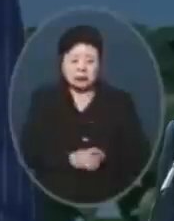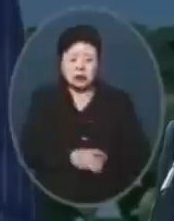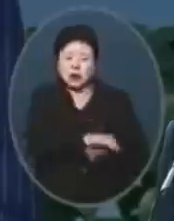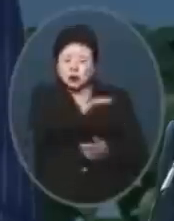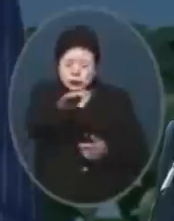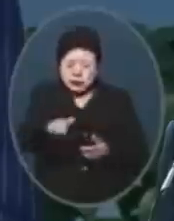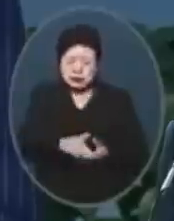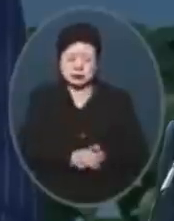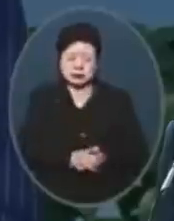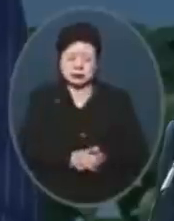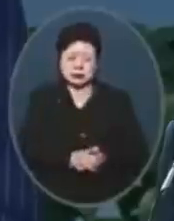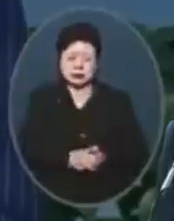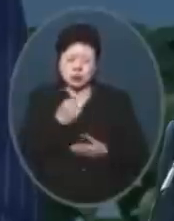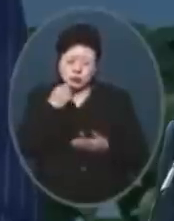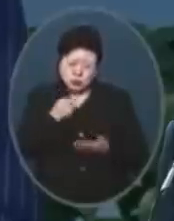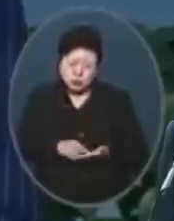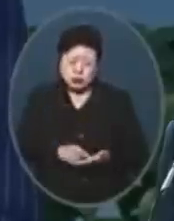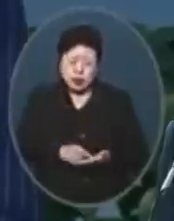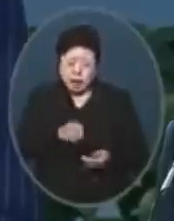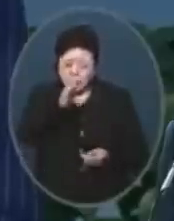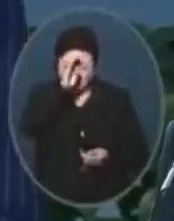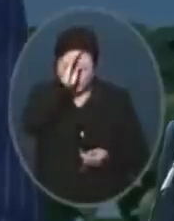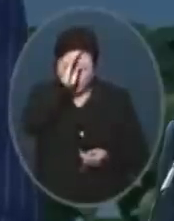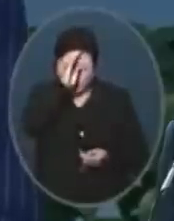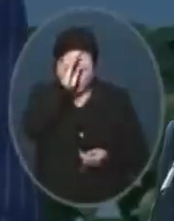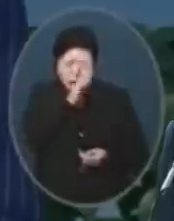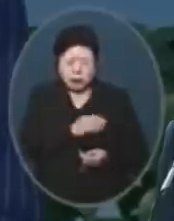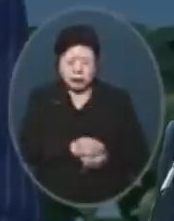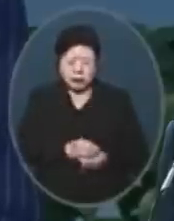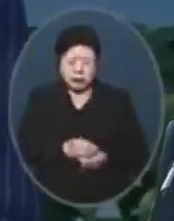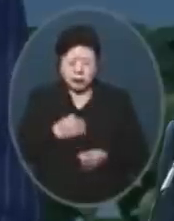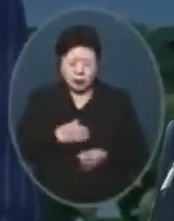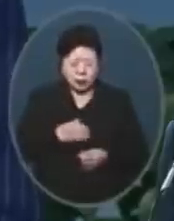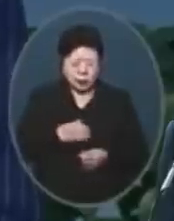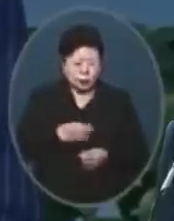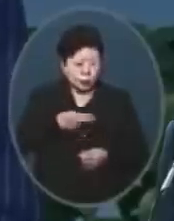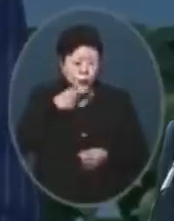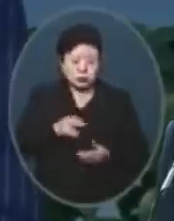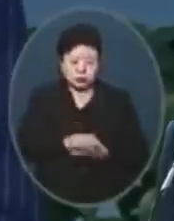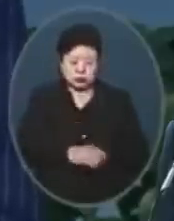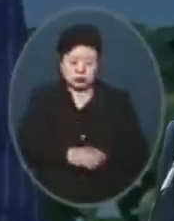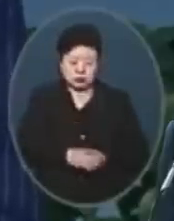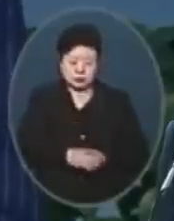우리를 쉽게 질병으로 멸망시킬 수가 없습니다.